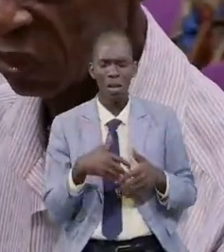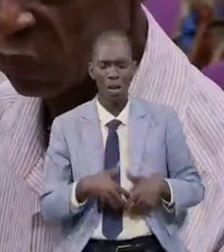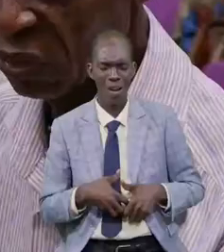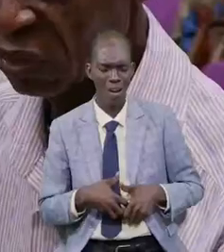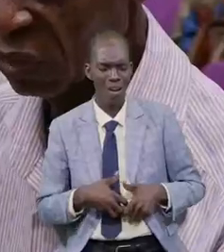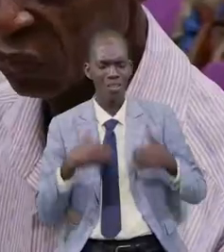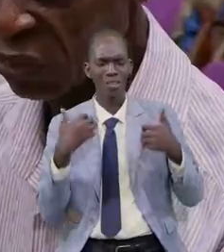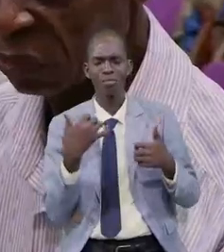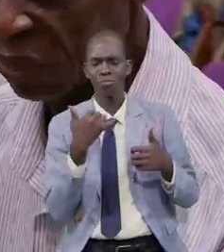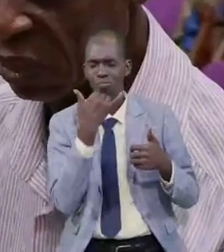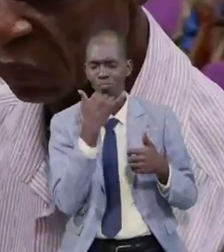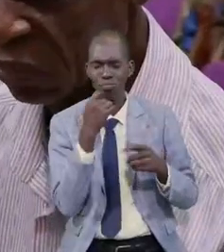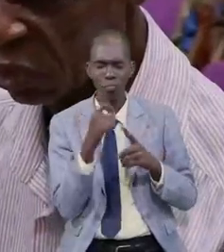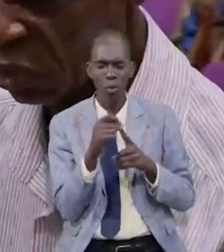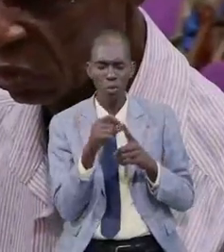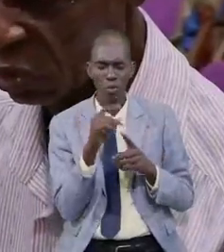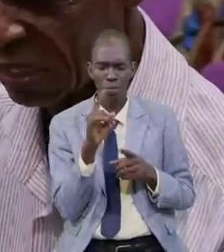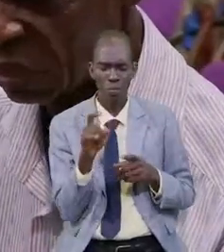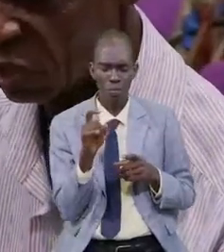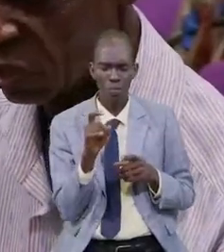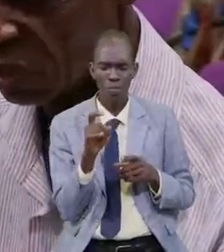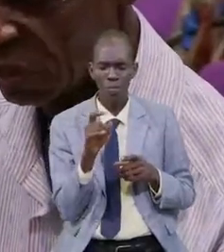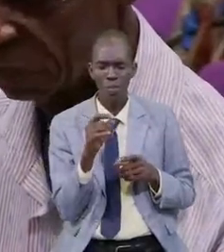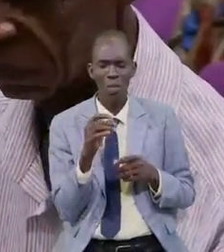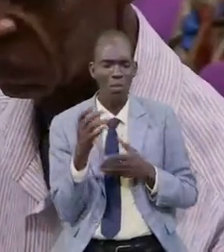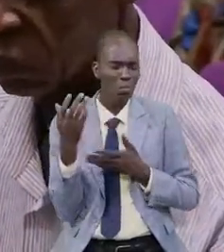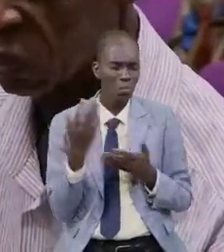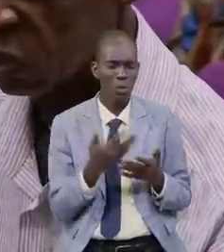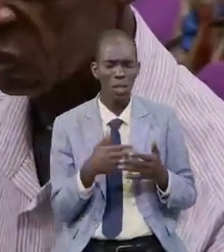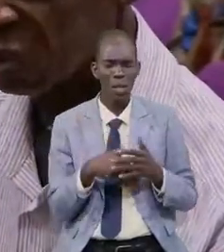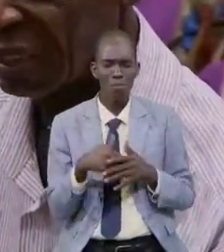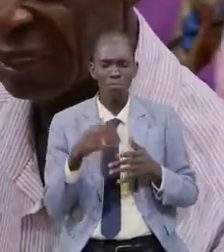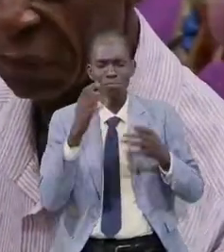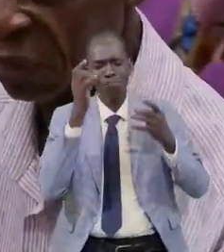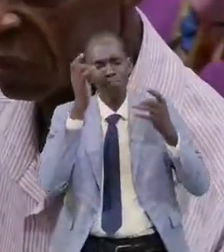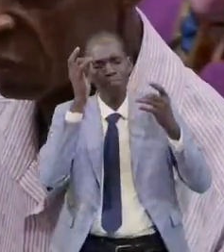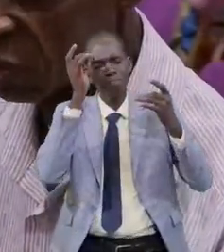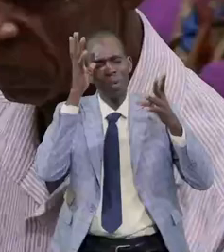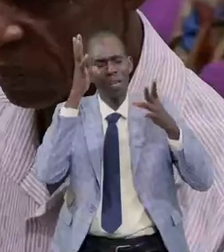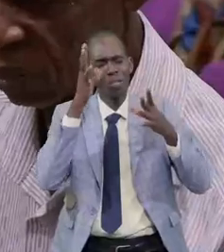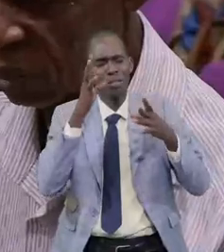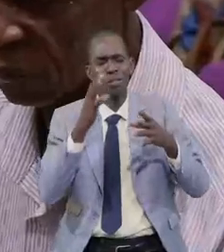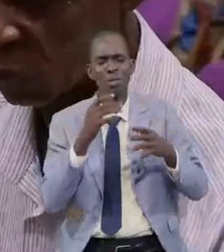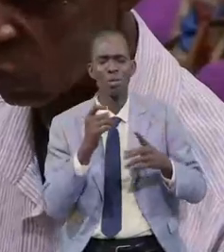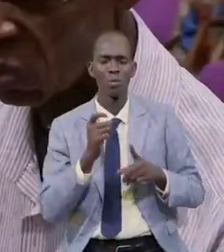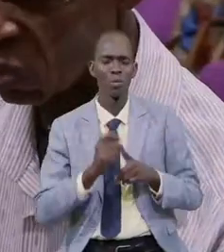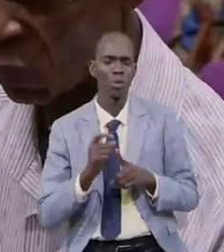émet des paroles querelleuses, des paroles terrifiantes.